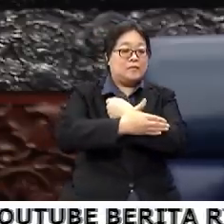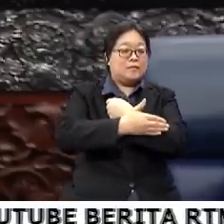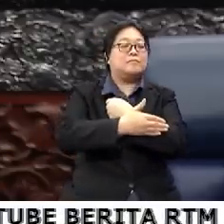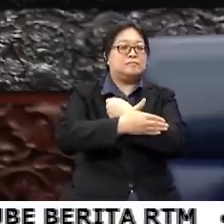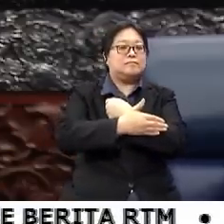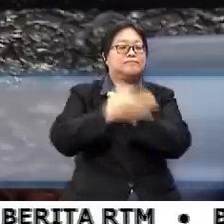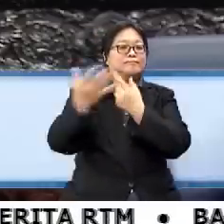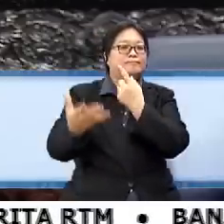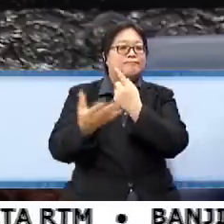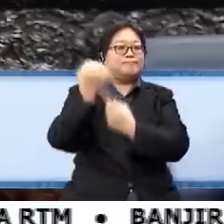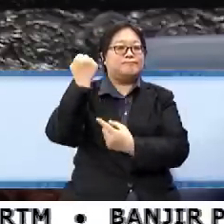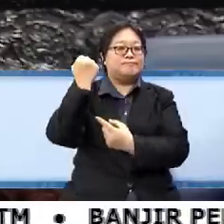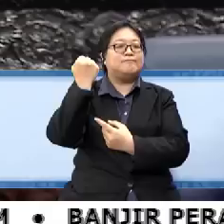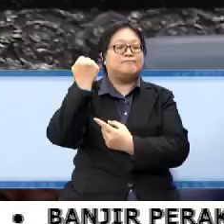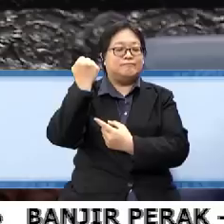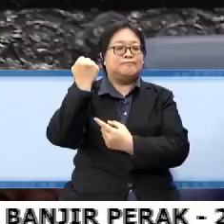telah mencapai tahap